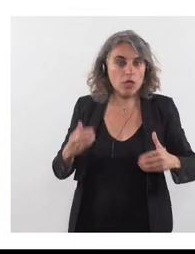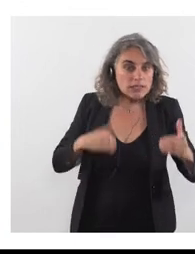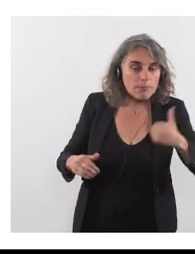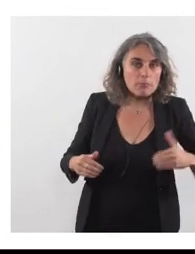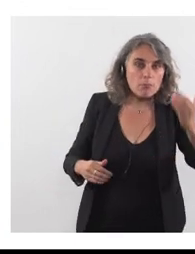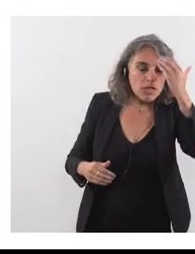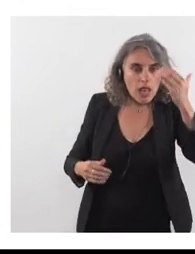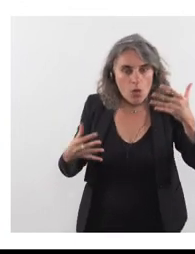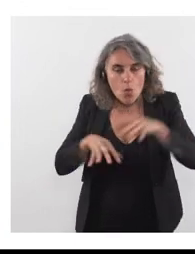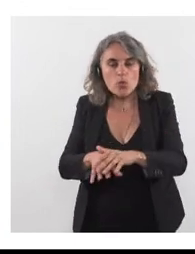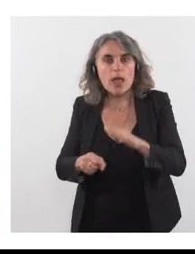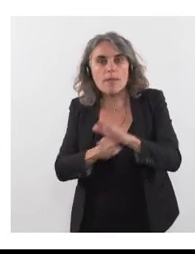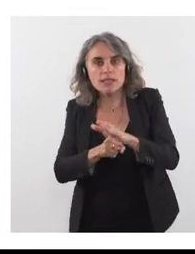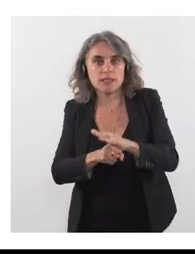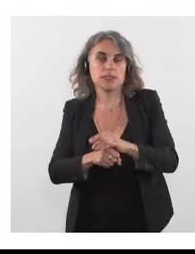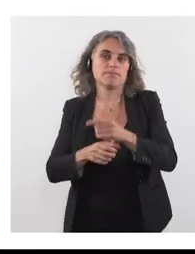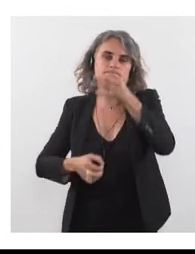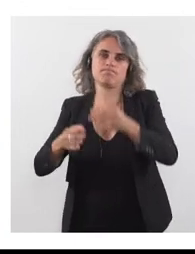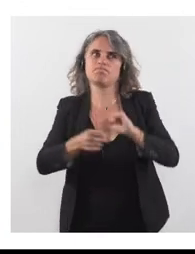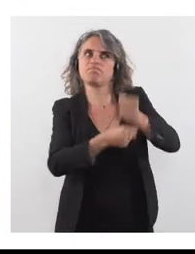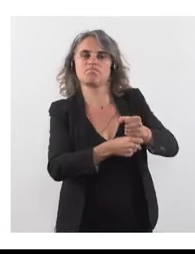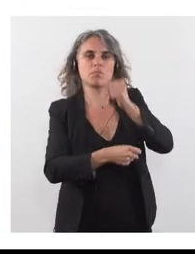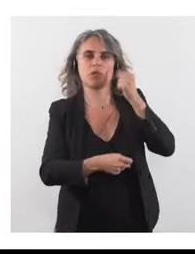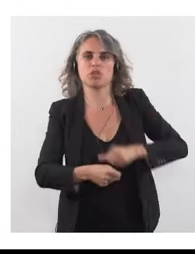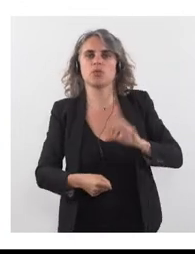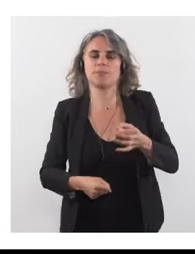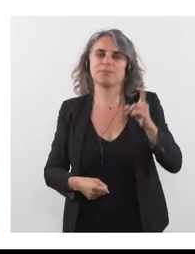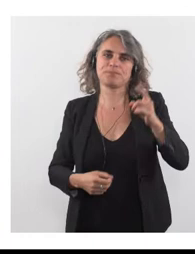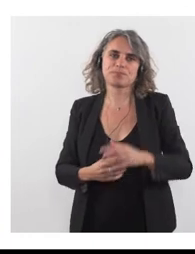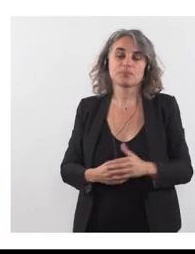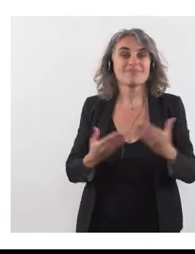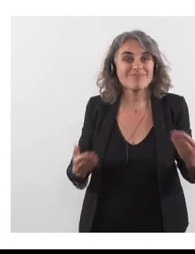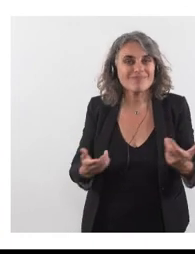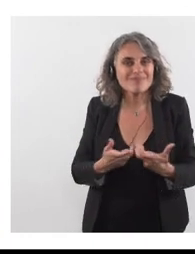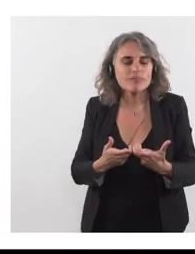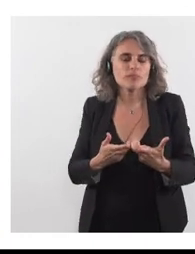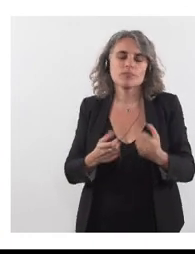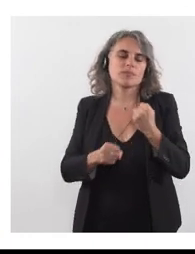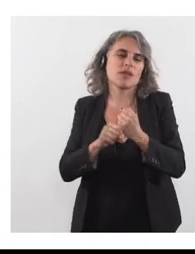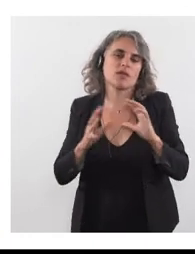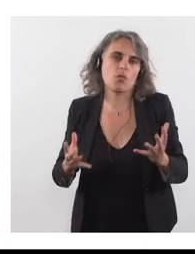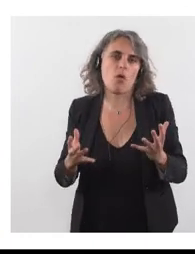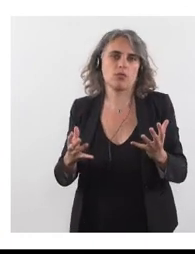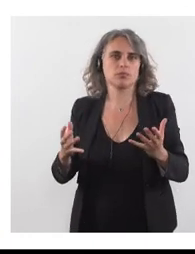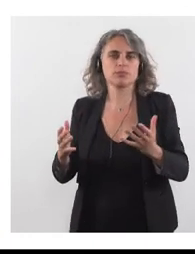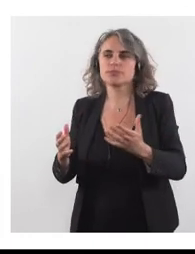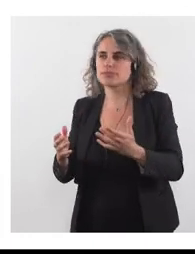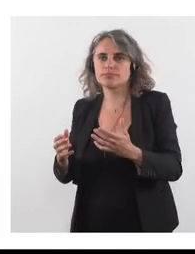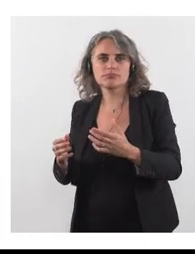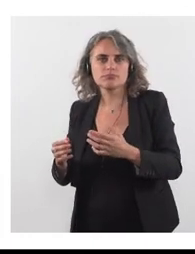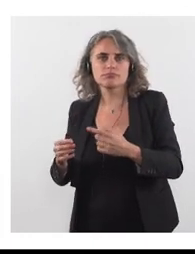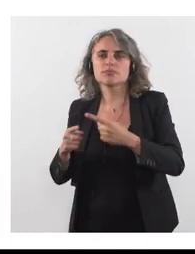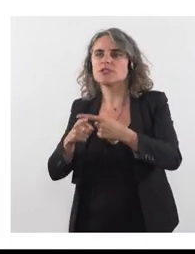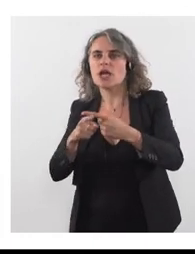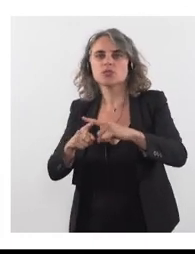mental. Et donc là, la Belgique a été condamnée. Et quand on fait ce genre de choses-là, on travaille en bonne intelligence avec les différentes parties. La Fédération